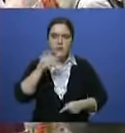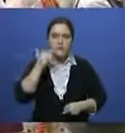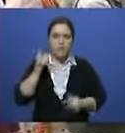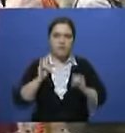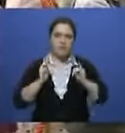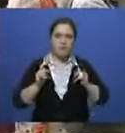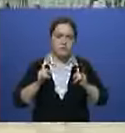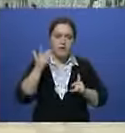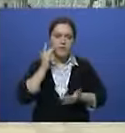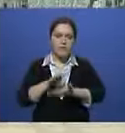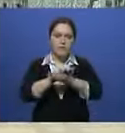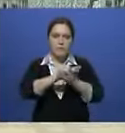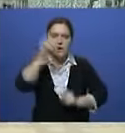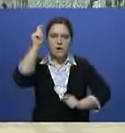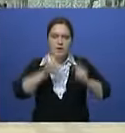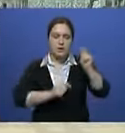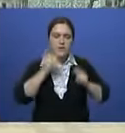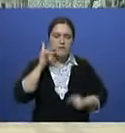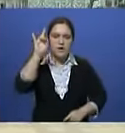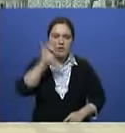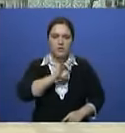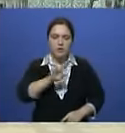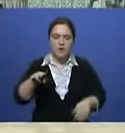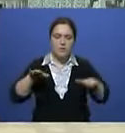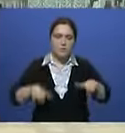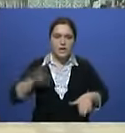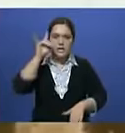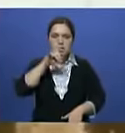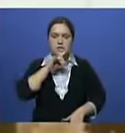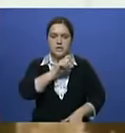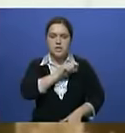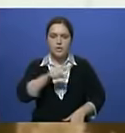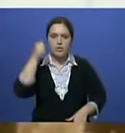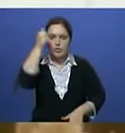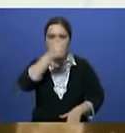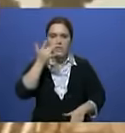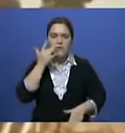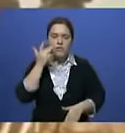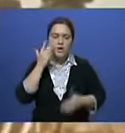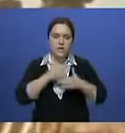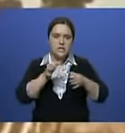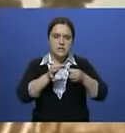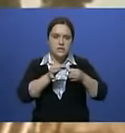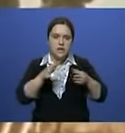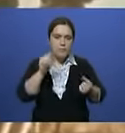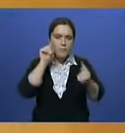где проводятся съезды мировых религий за годы Независимости именно наша страна стала лидером в антиядерные